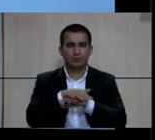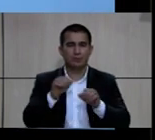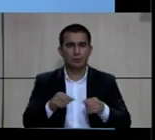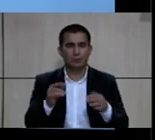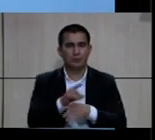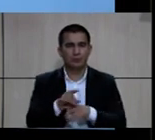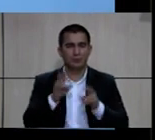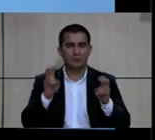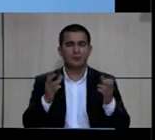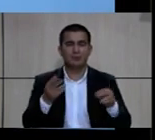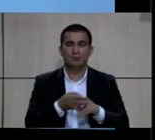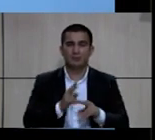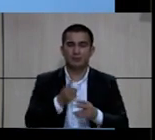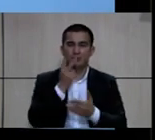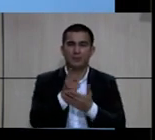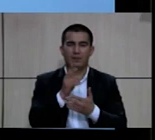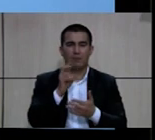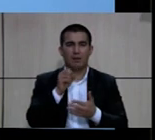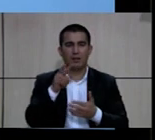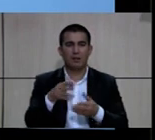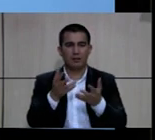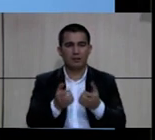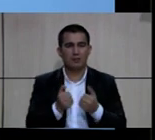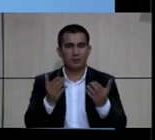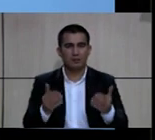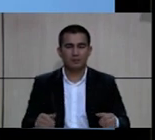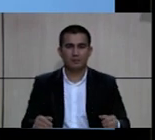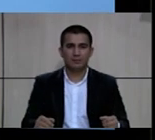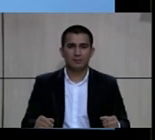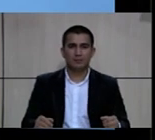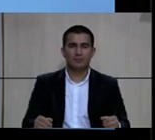Demak, siz 2 balni qo'lga kiritdingiz.